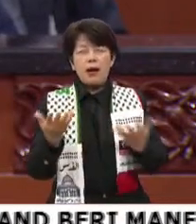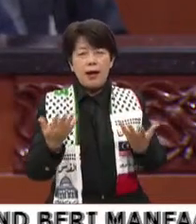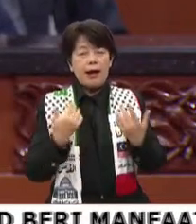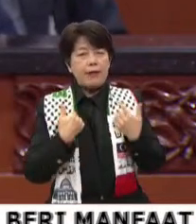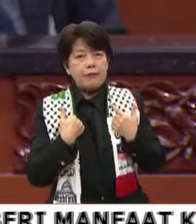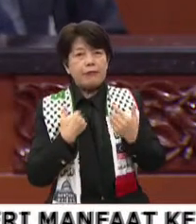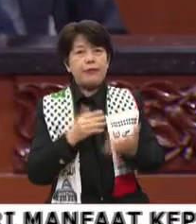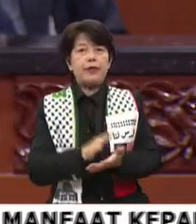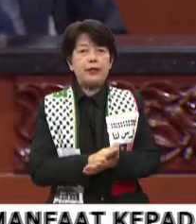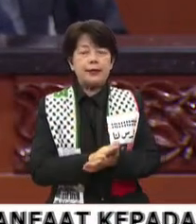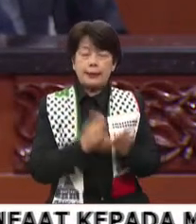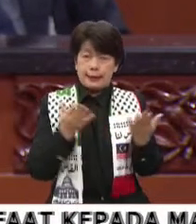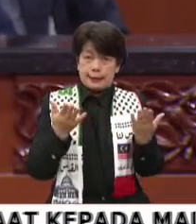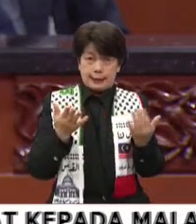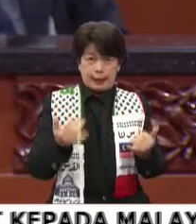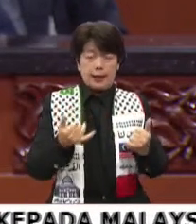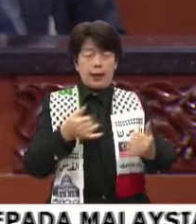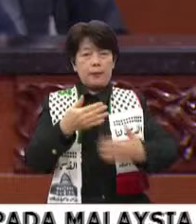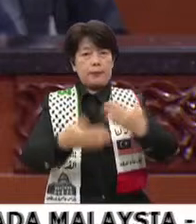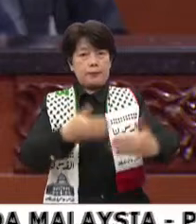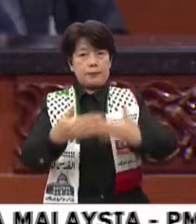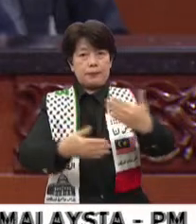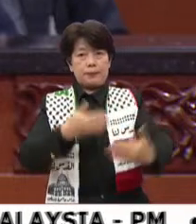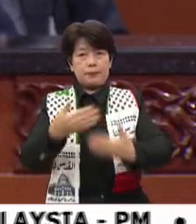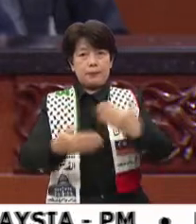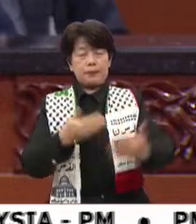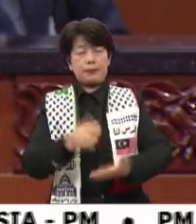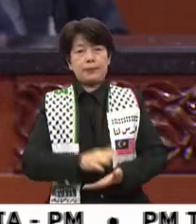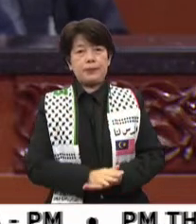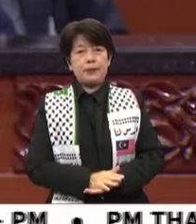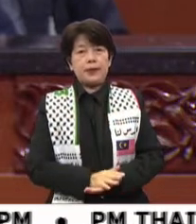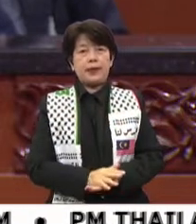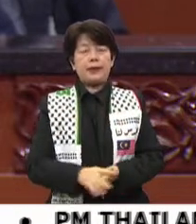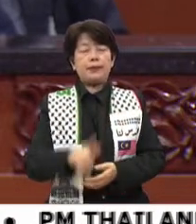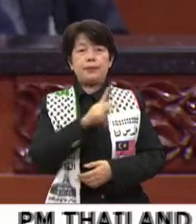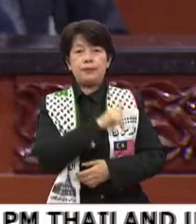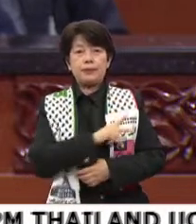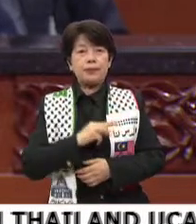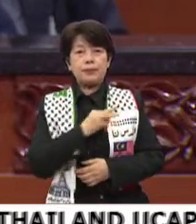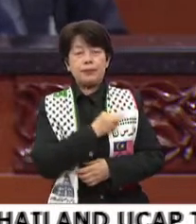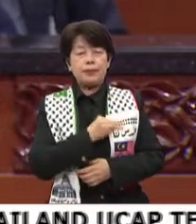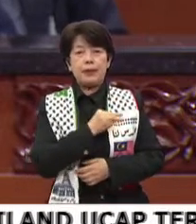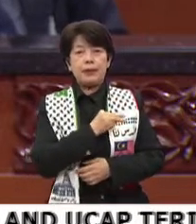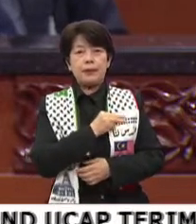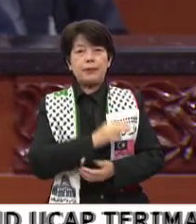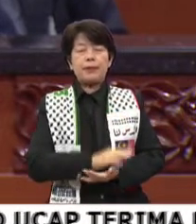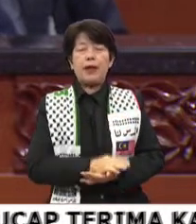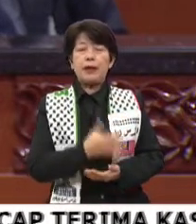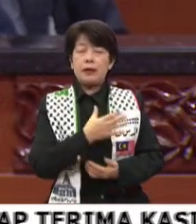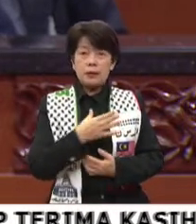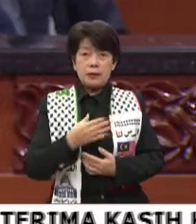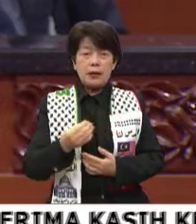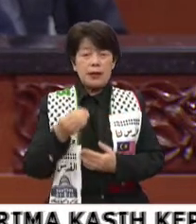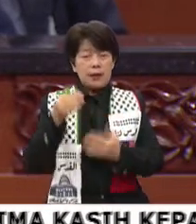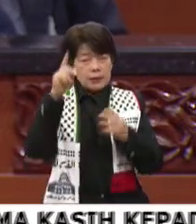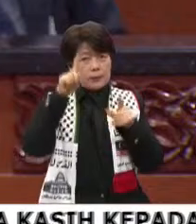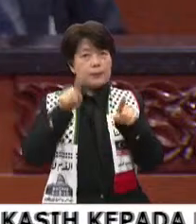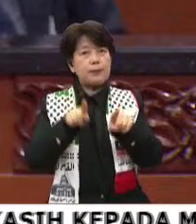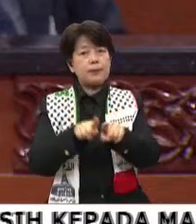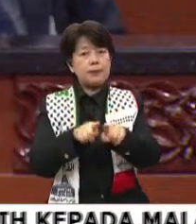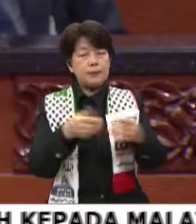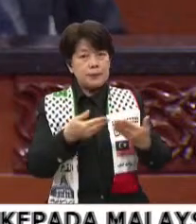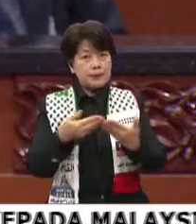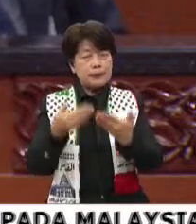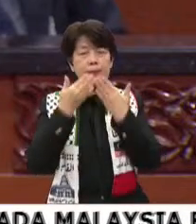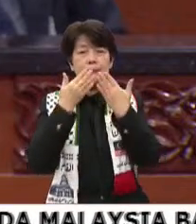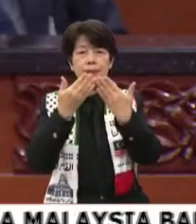berjalan di bawah menteri perundangan dan kita berharaplah ia dapat memberi Hala tuju yang selanjutnya sekian